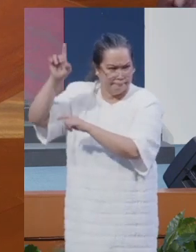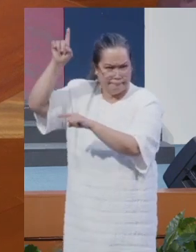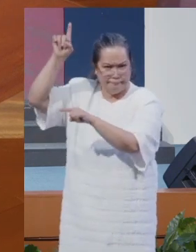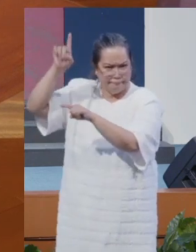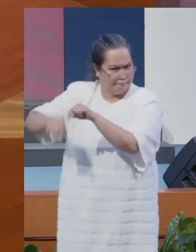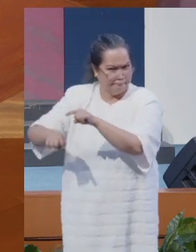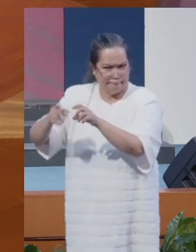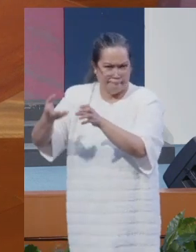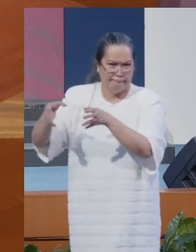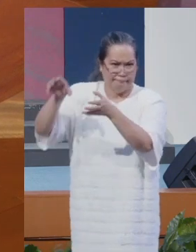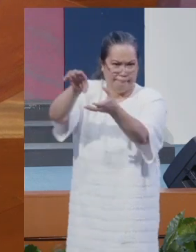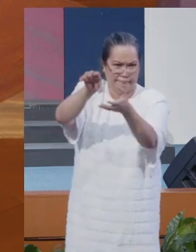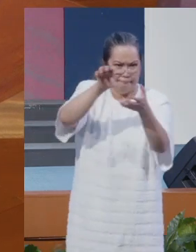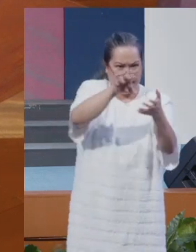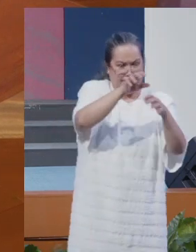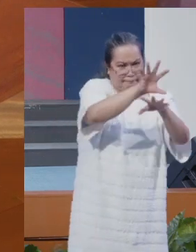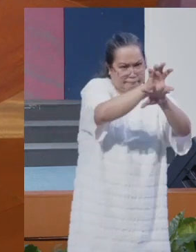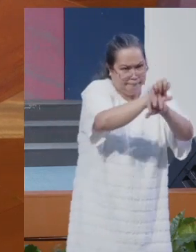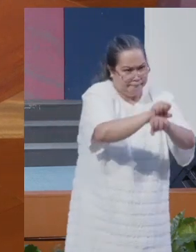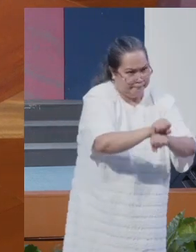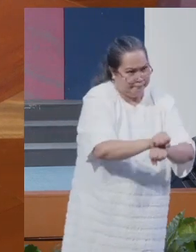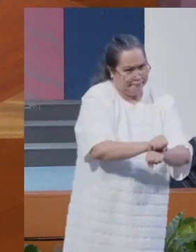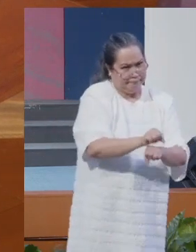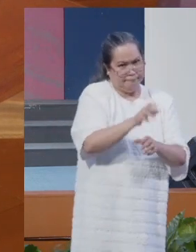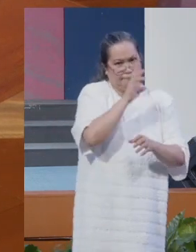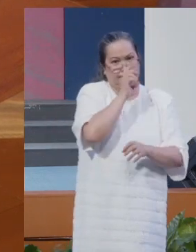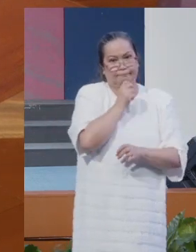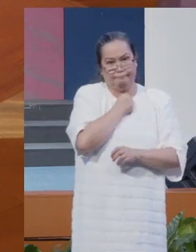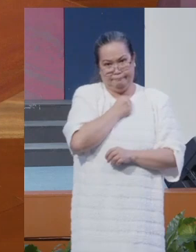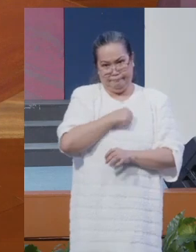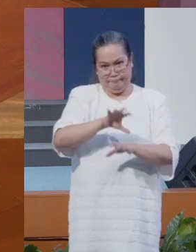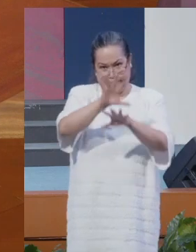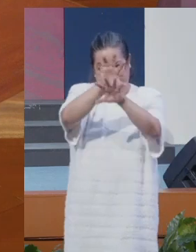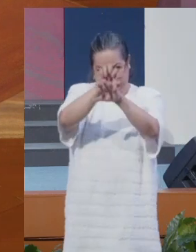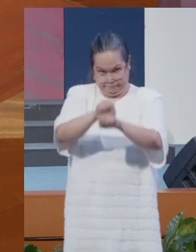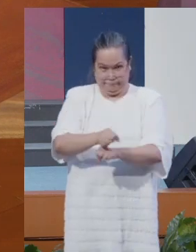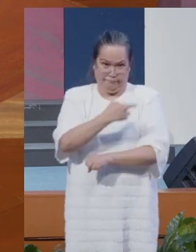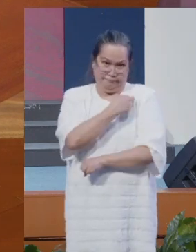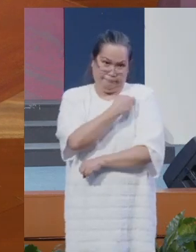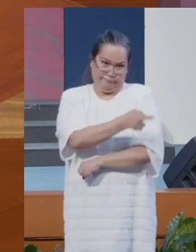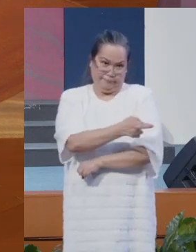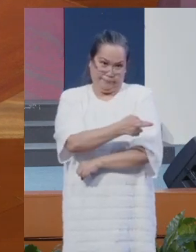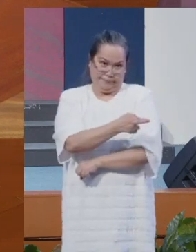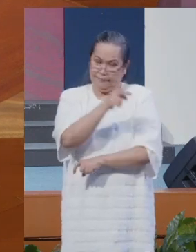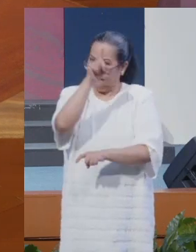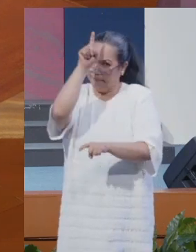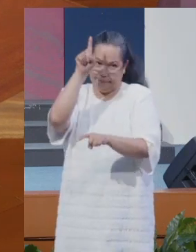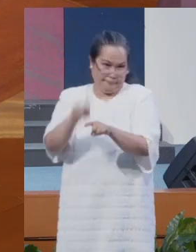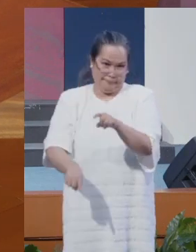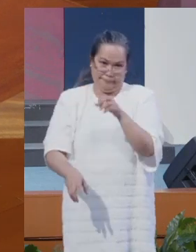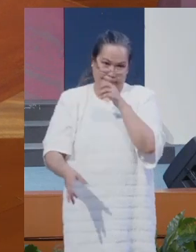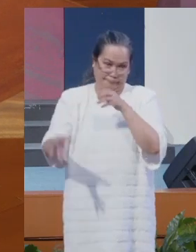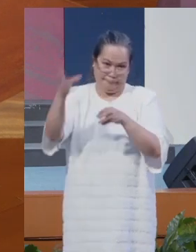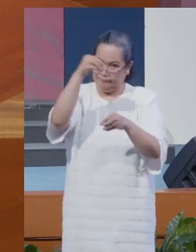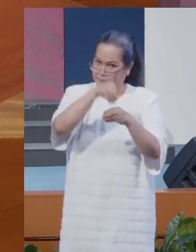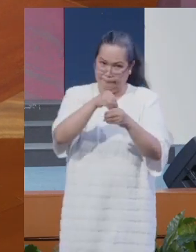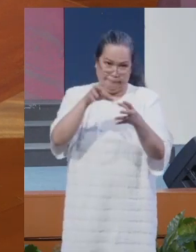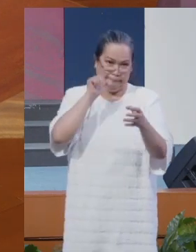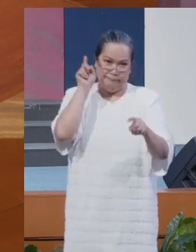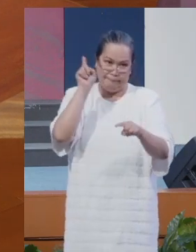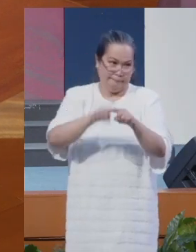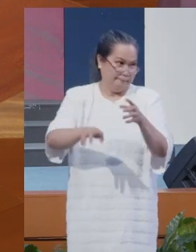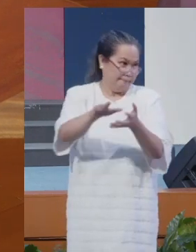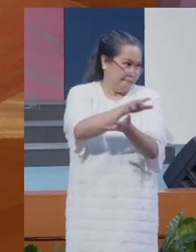maaaring ipaloob sa mga ritual at reglamente ng luma at makataong relihiyon na ayon sa gawa. Hindi pwedeng ihalo,